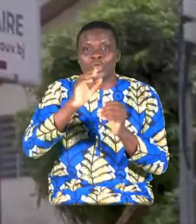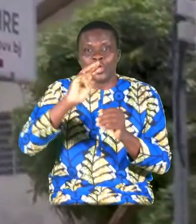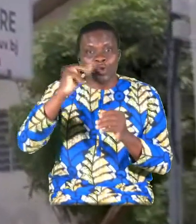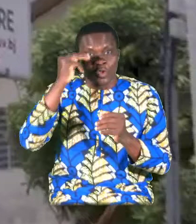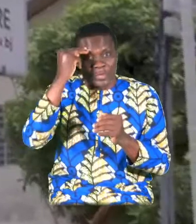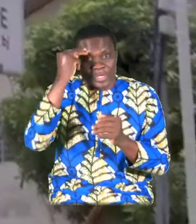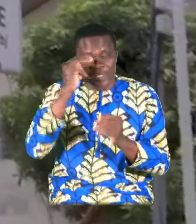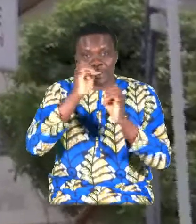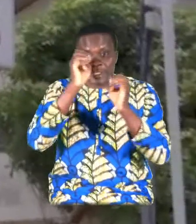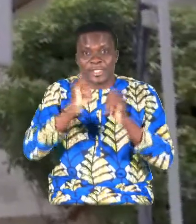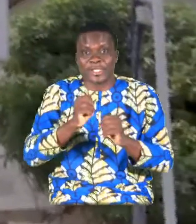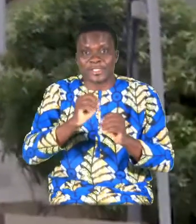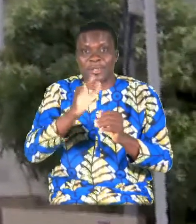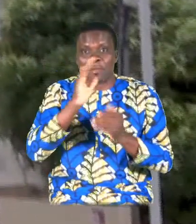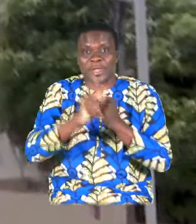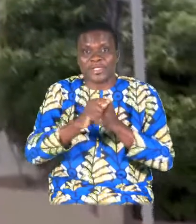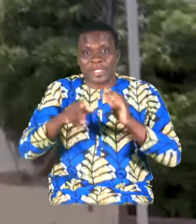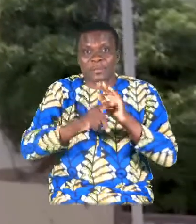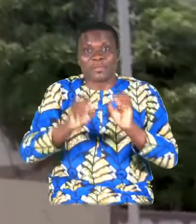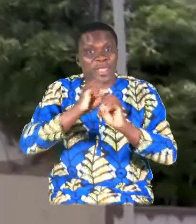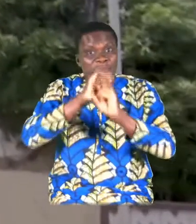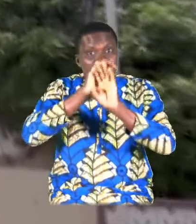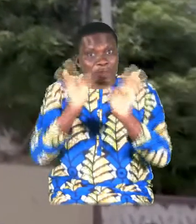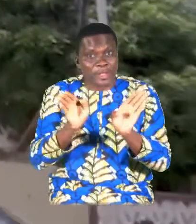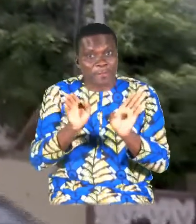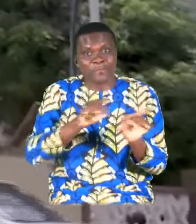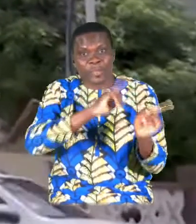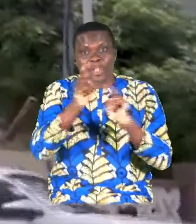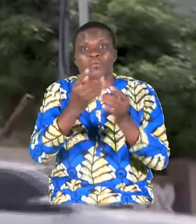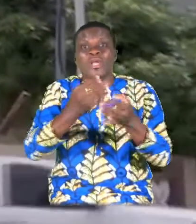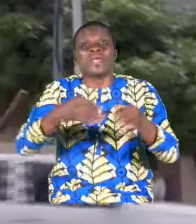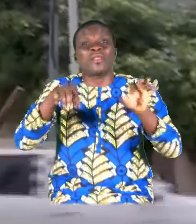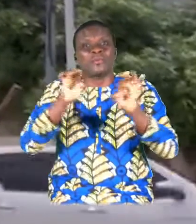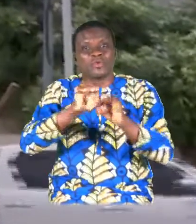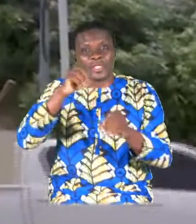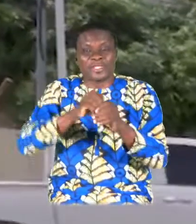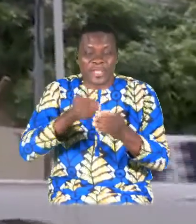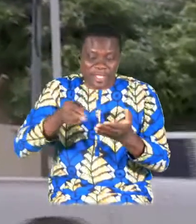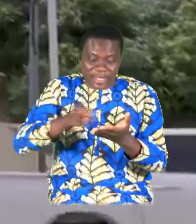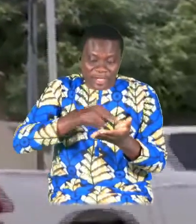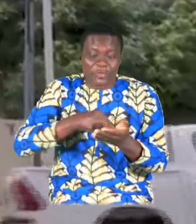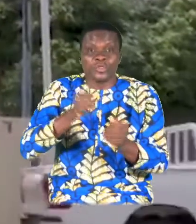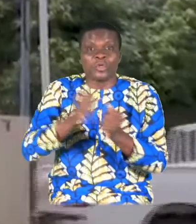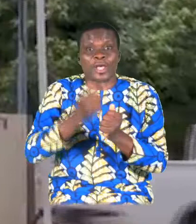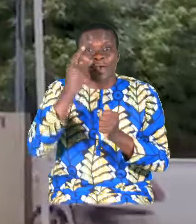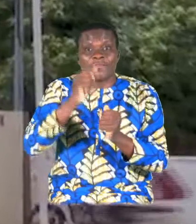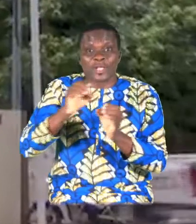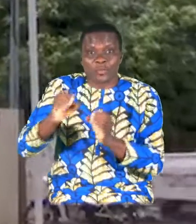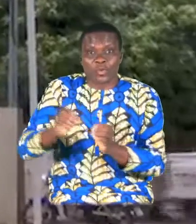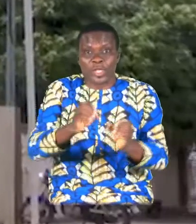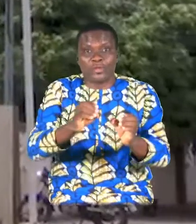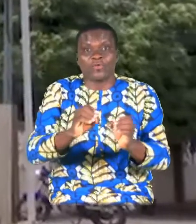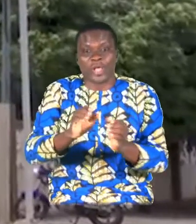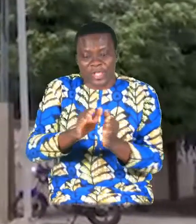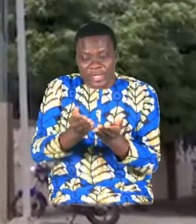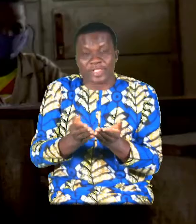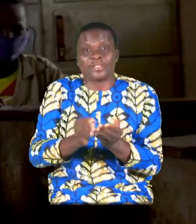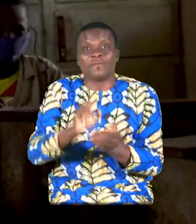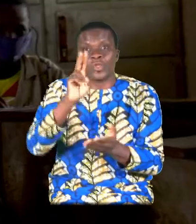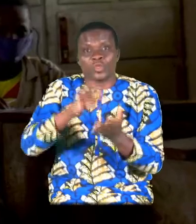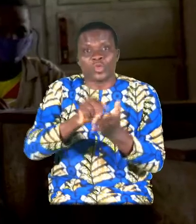maternels et primaires, Saliman Karimou, est claire. Aller à l'essentiel dans les révisions, avec pour canevas les annales